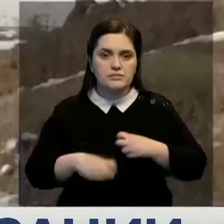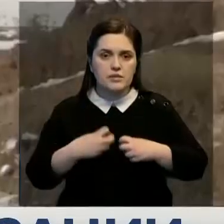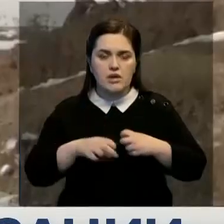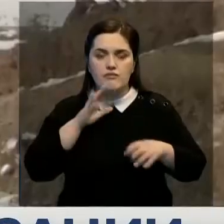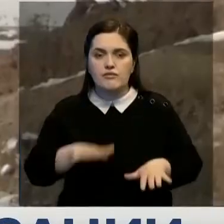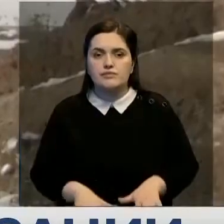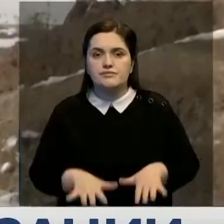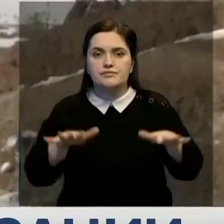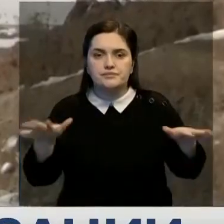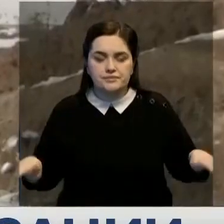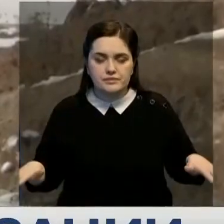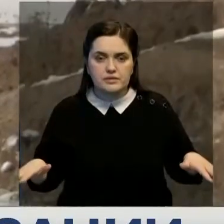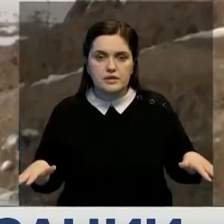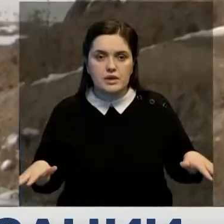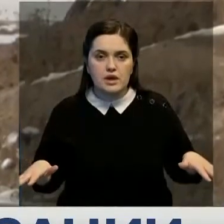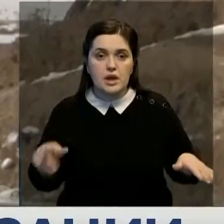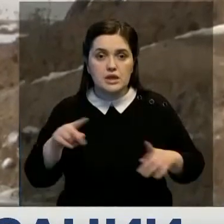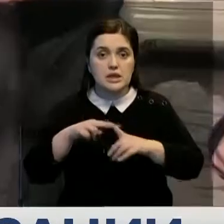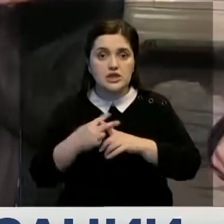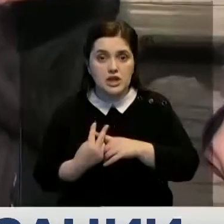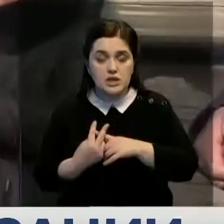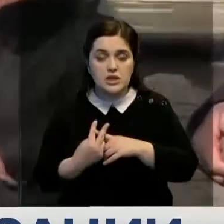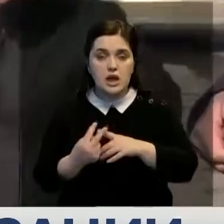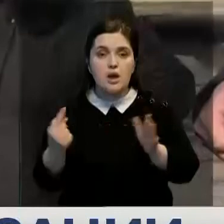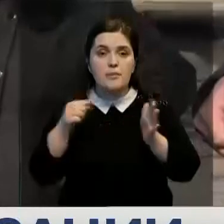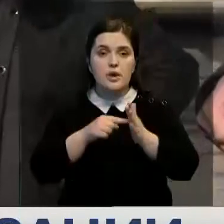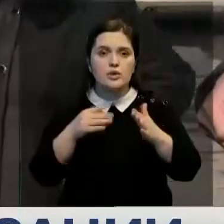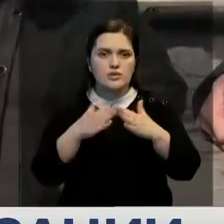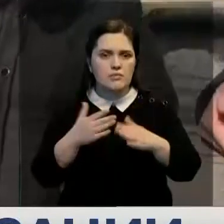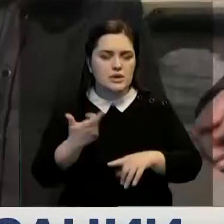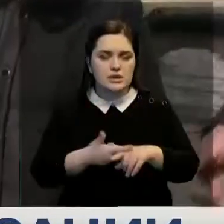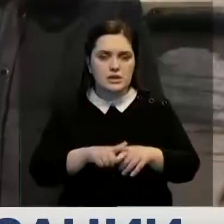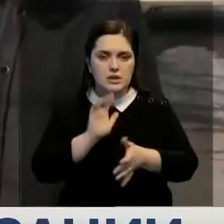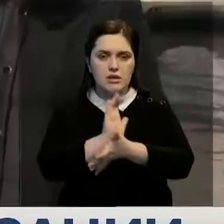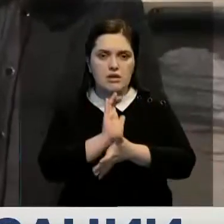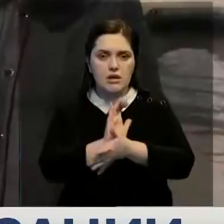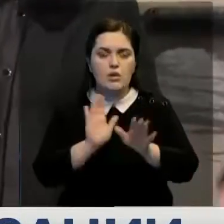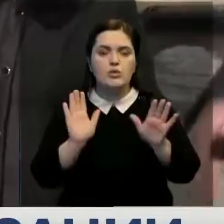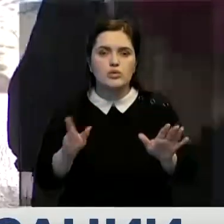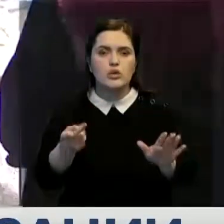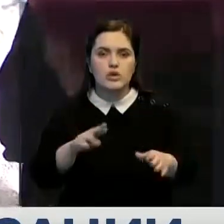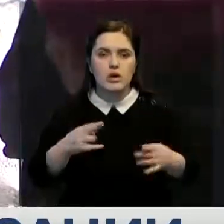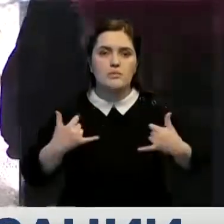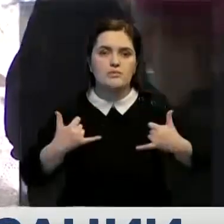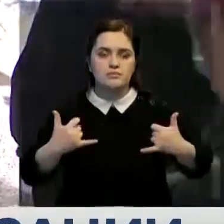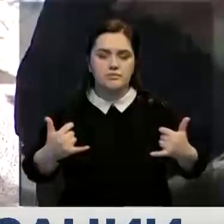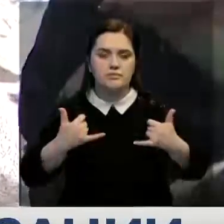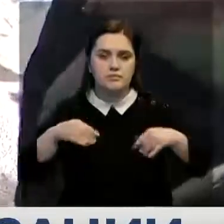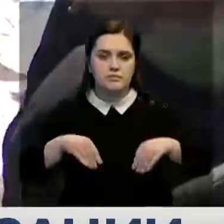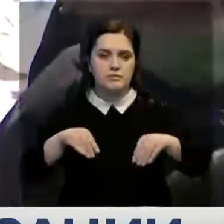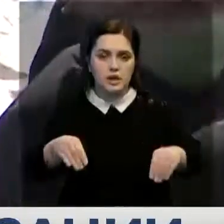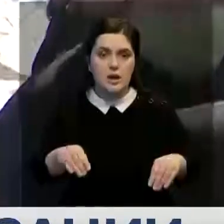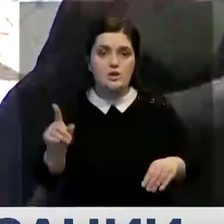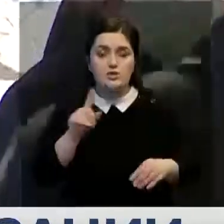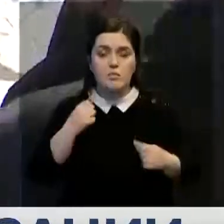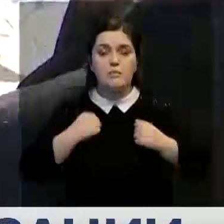разливается из колодцев в окружающую степь. Та часть, которая все же поступает в дома, настолько грязная, что ее можно использовать разве что для полива приусадебных участков. А для того,